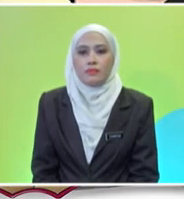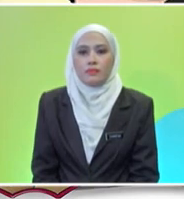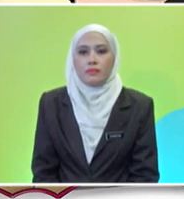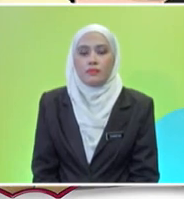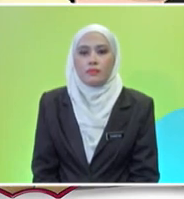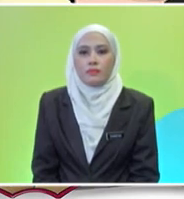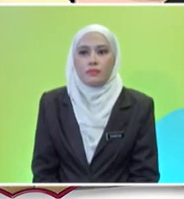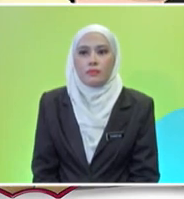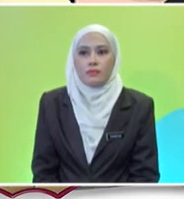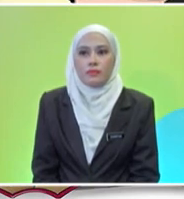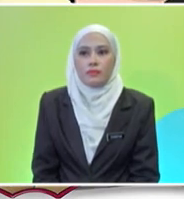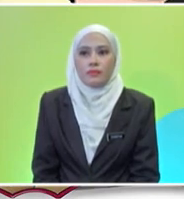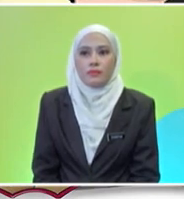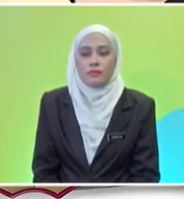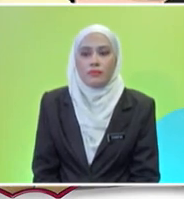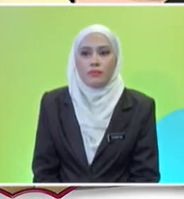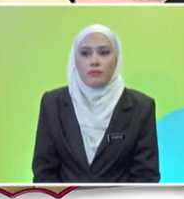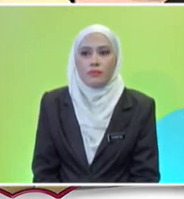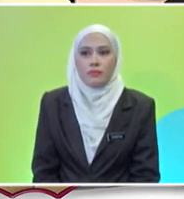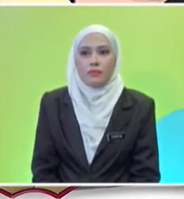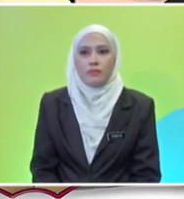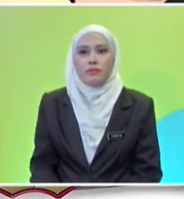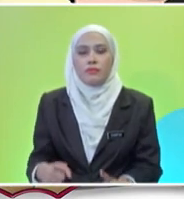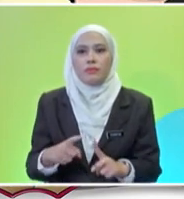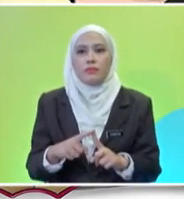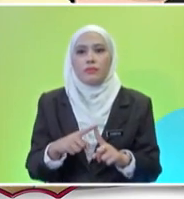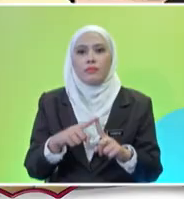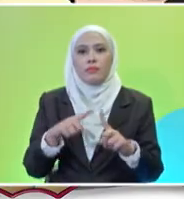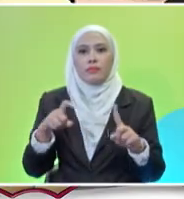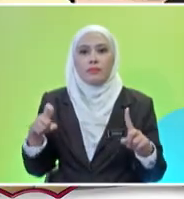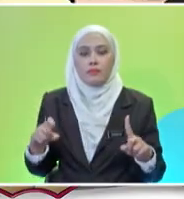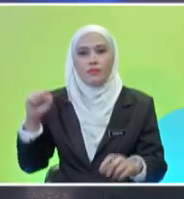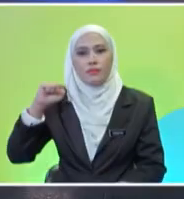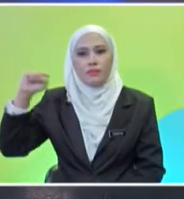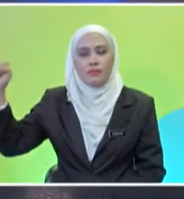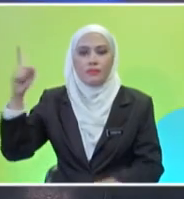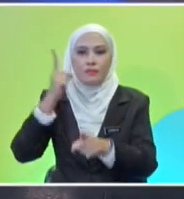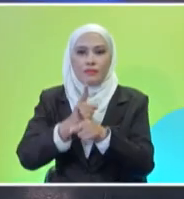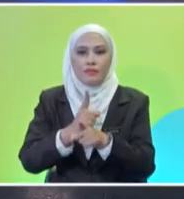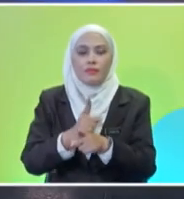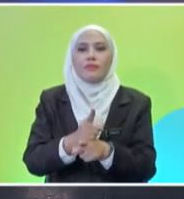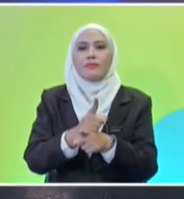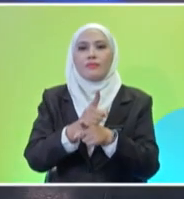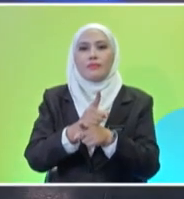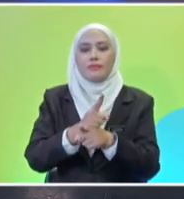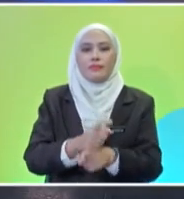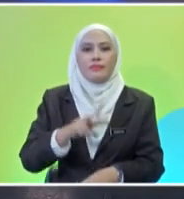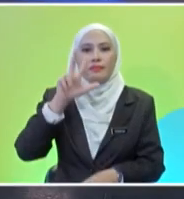smule dari Saba betul cepat ceritanya